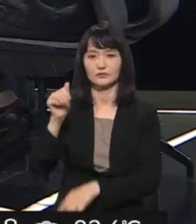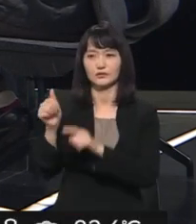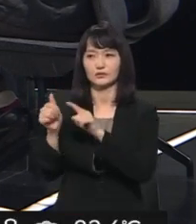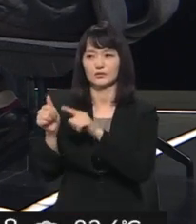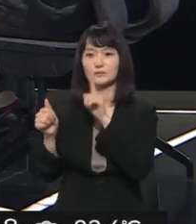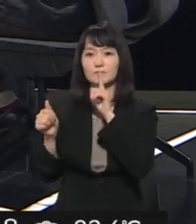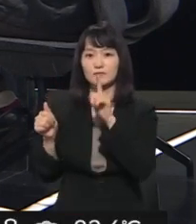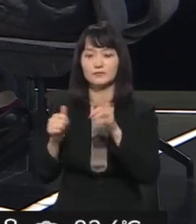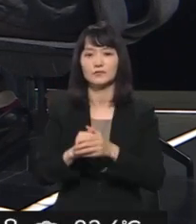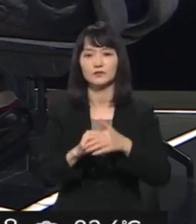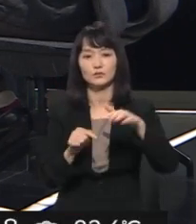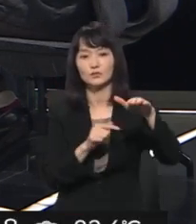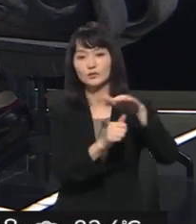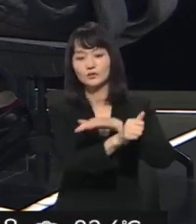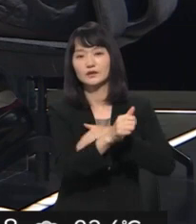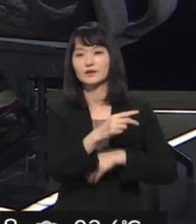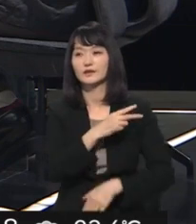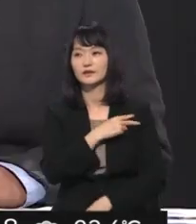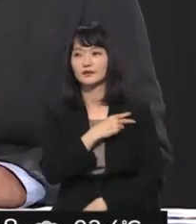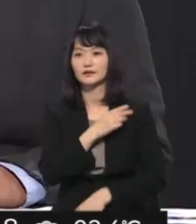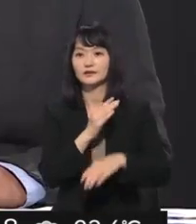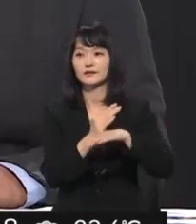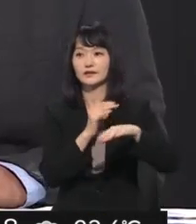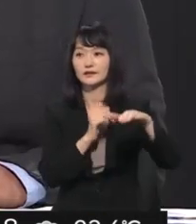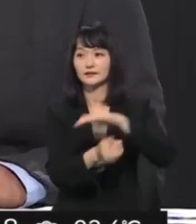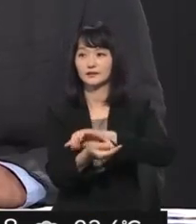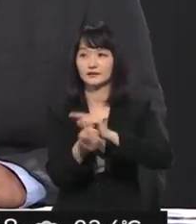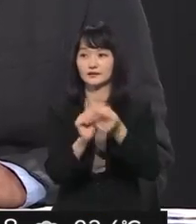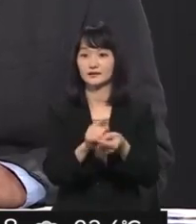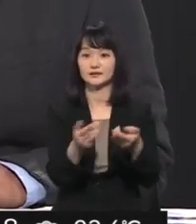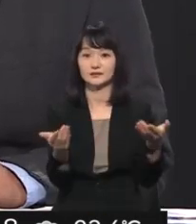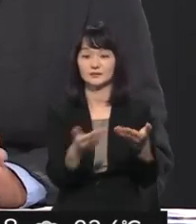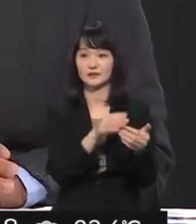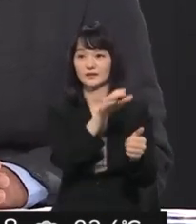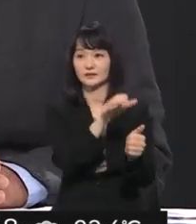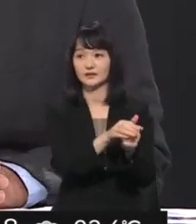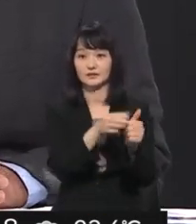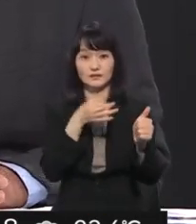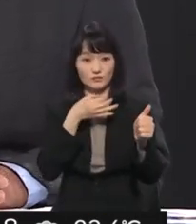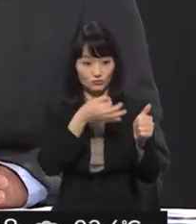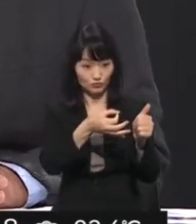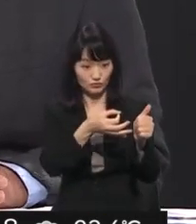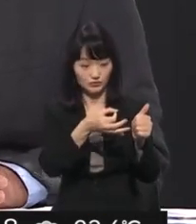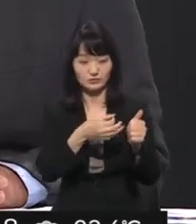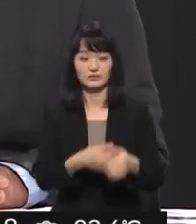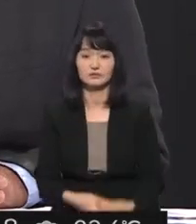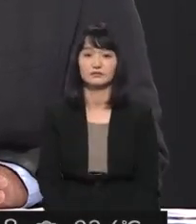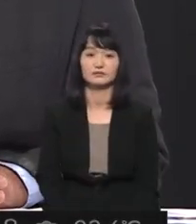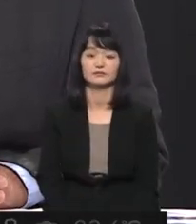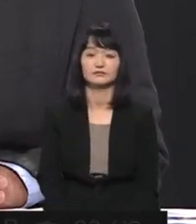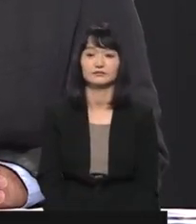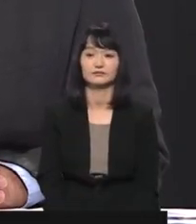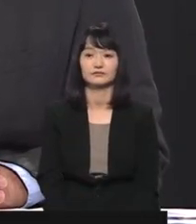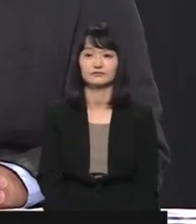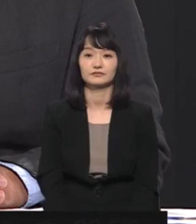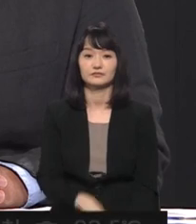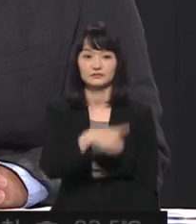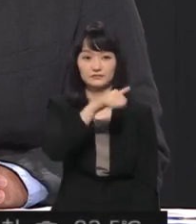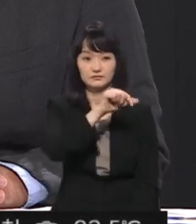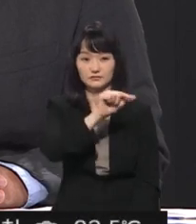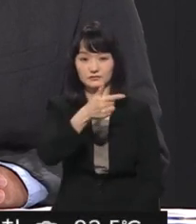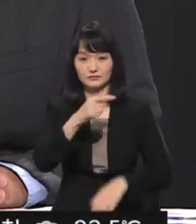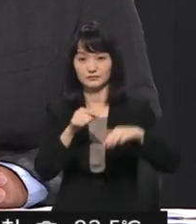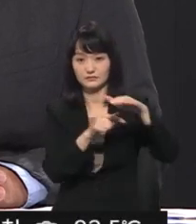그러시더라구요 원내대표 겸 단백 당 대표 직무대행 이렇게 호칭 자체를 건성 노려 한테 그렇게 하세요 성동 대표가 많이 물러나면